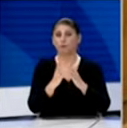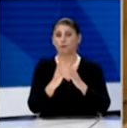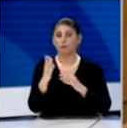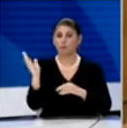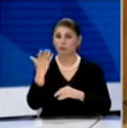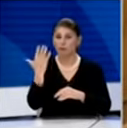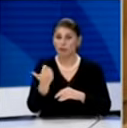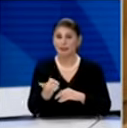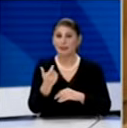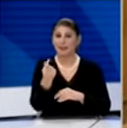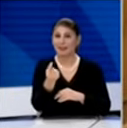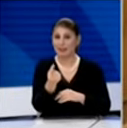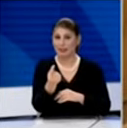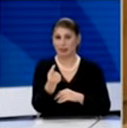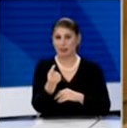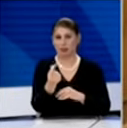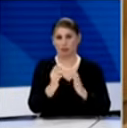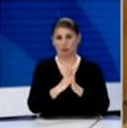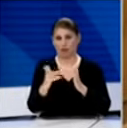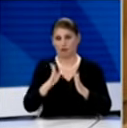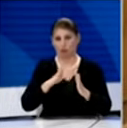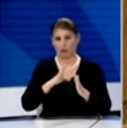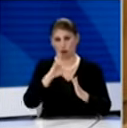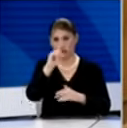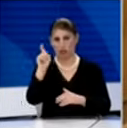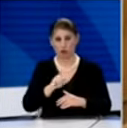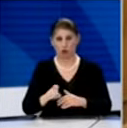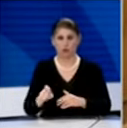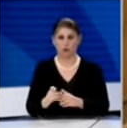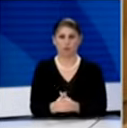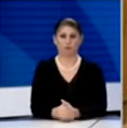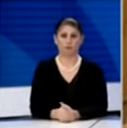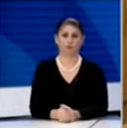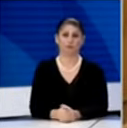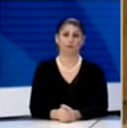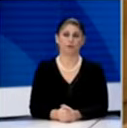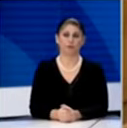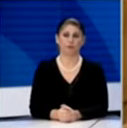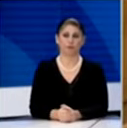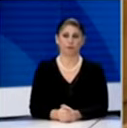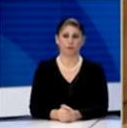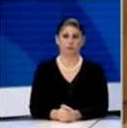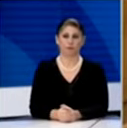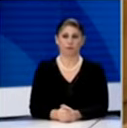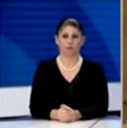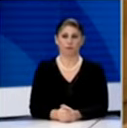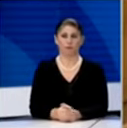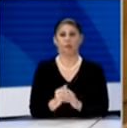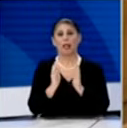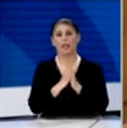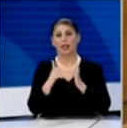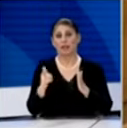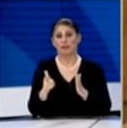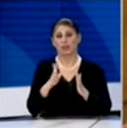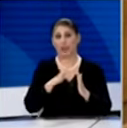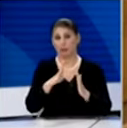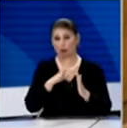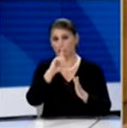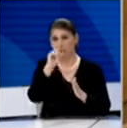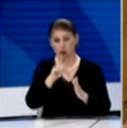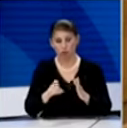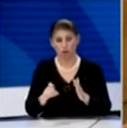για το αν ήταν λίγες, το καταθέτω στα πρακτικά, για το αν ήταν λίγες οι ανθρώπινες ζωές. 17